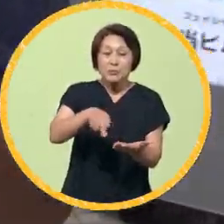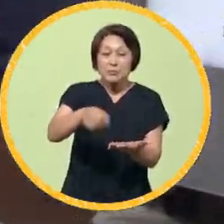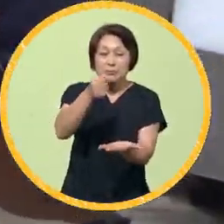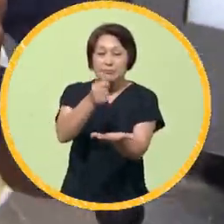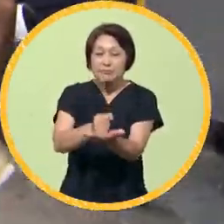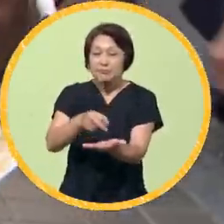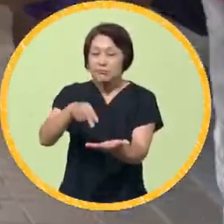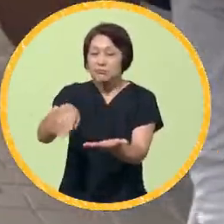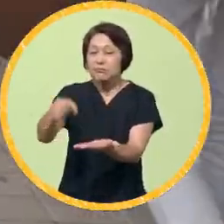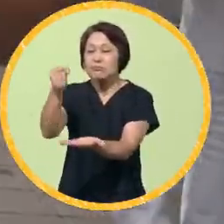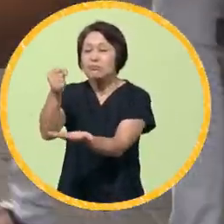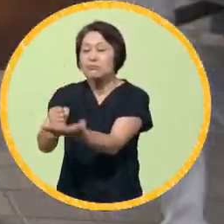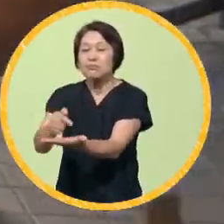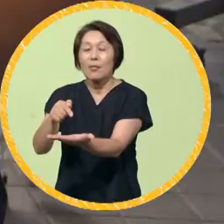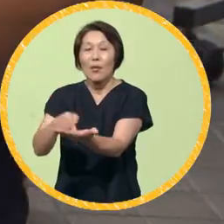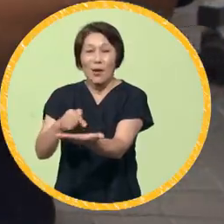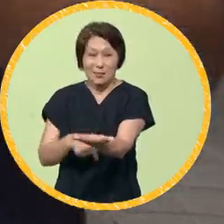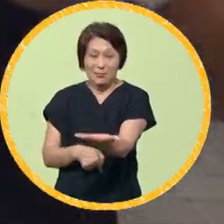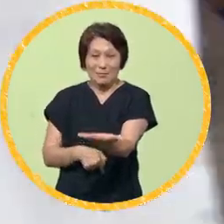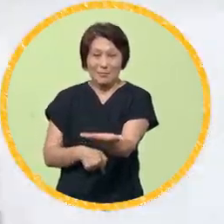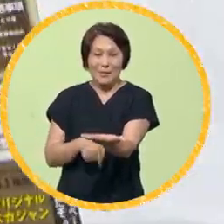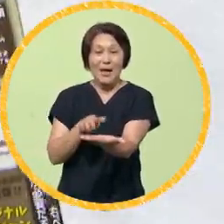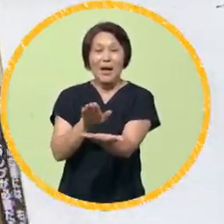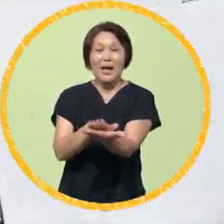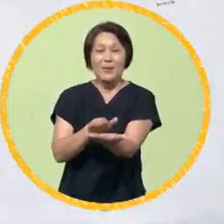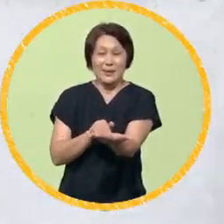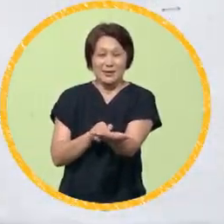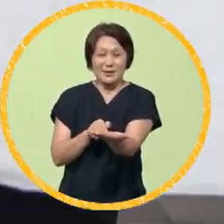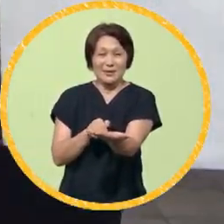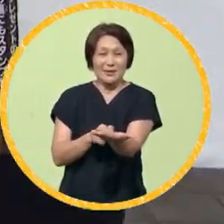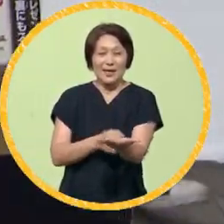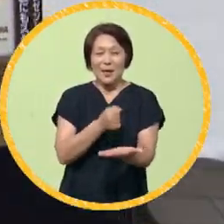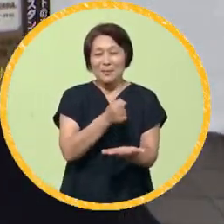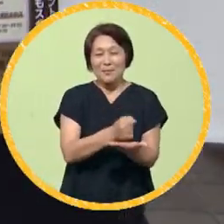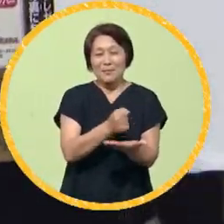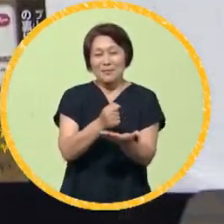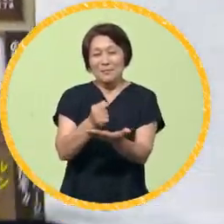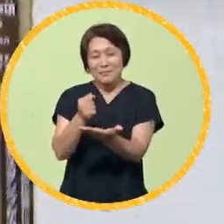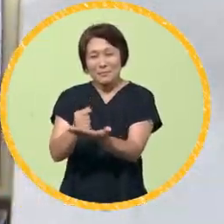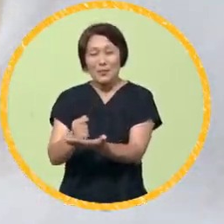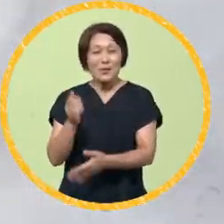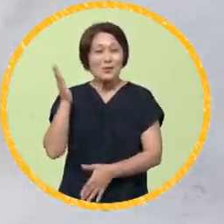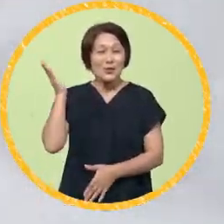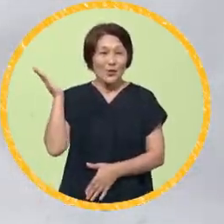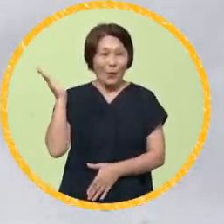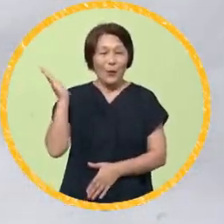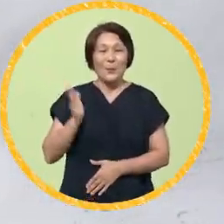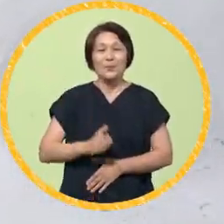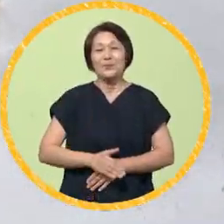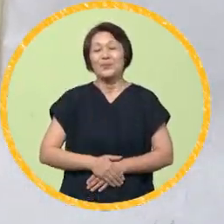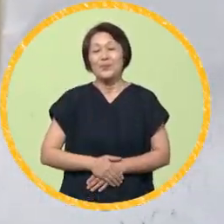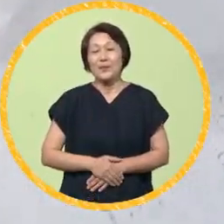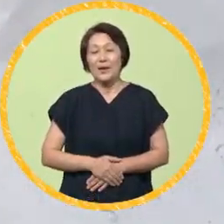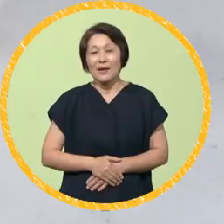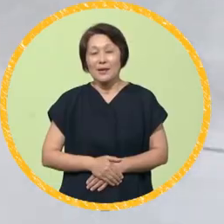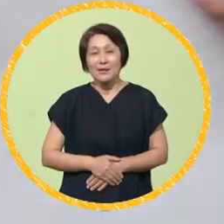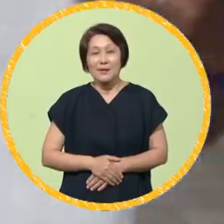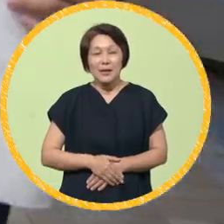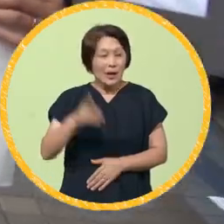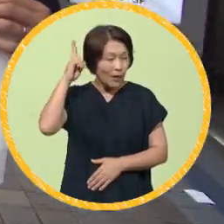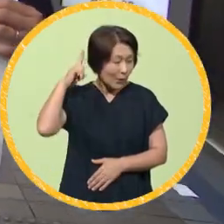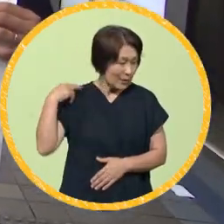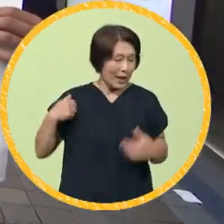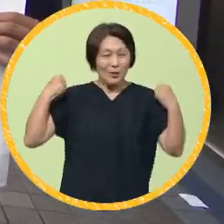スタンプラリー、 市内をこう回っていただくと、 わあ、 オリジナルのスカジャンが